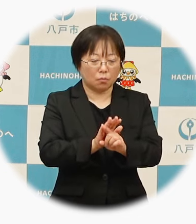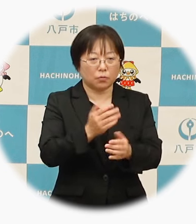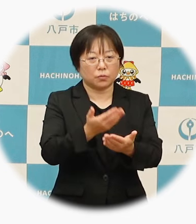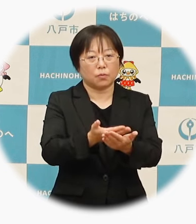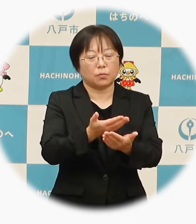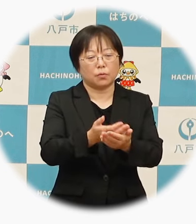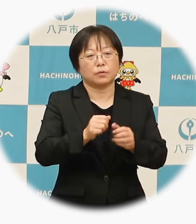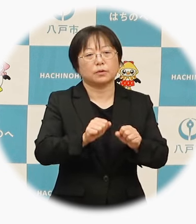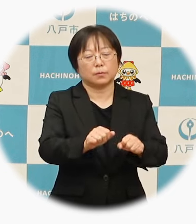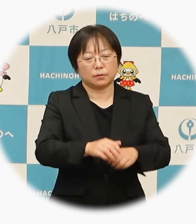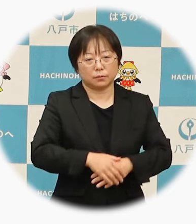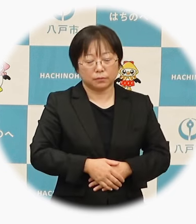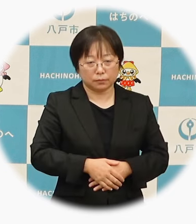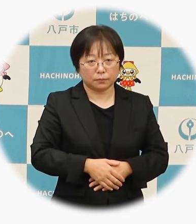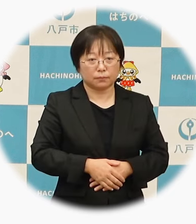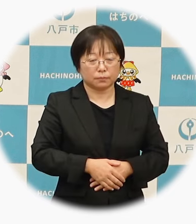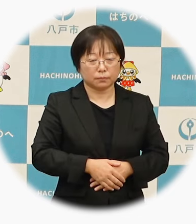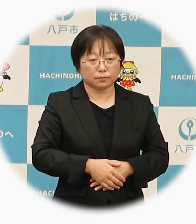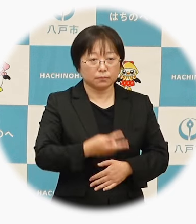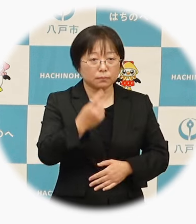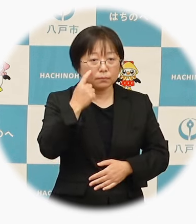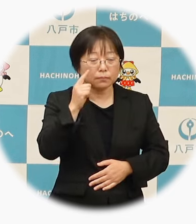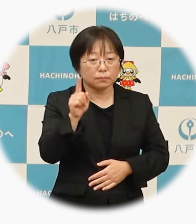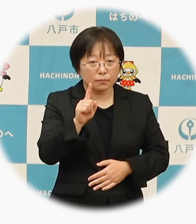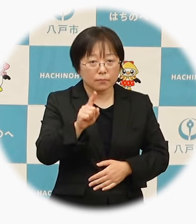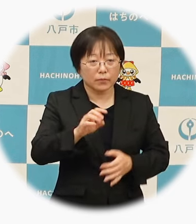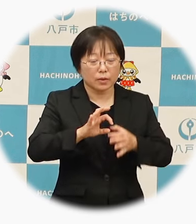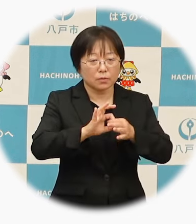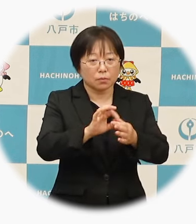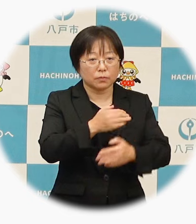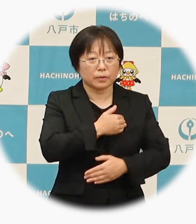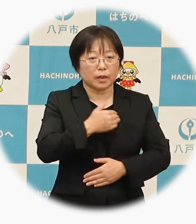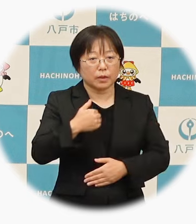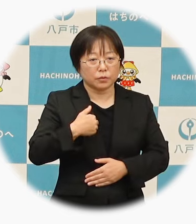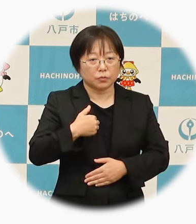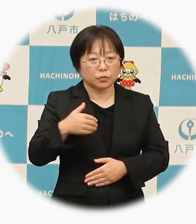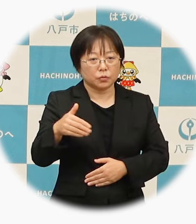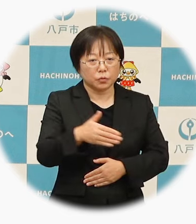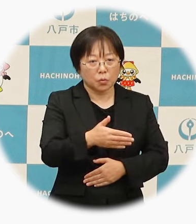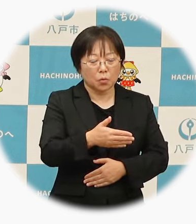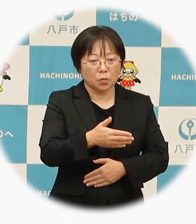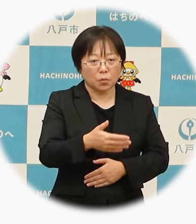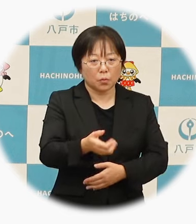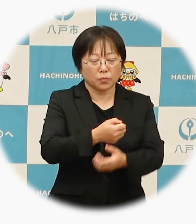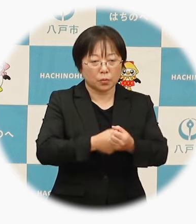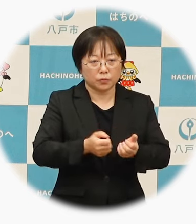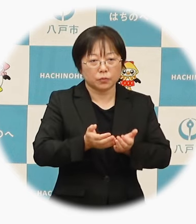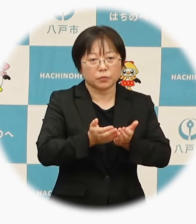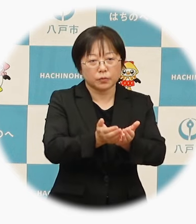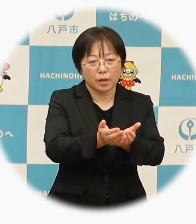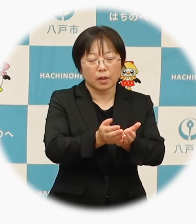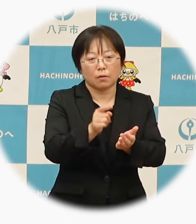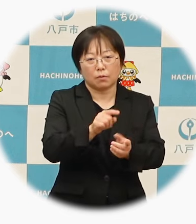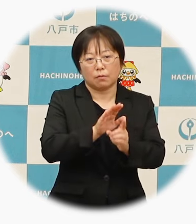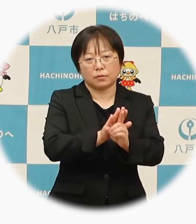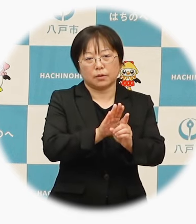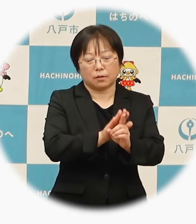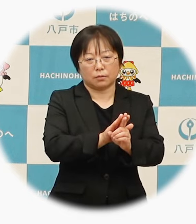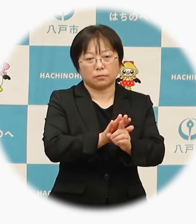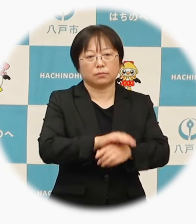望するものであります。2つ目は持続可能な漁船漁業への支援についてであります